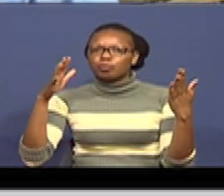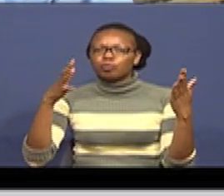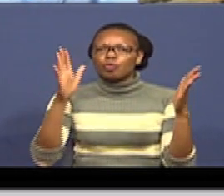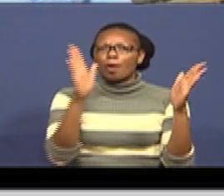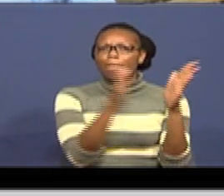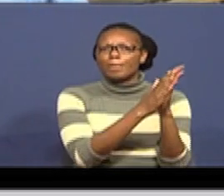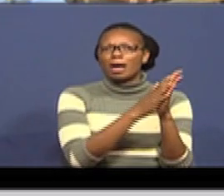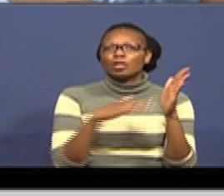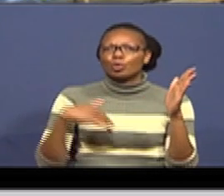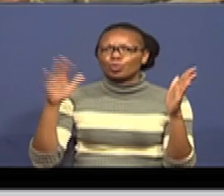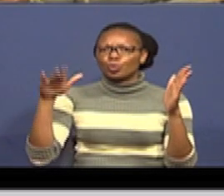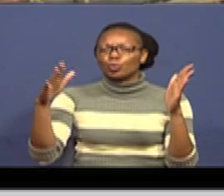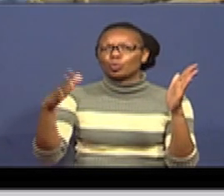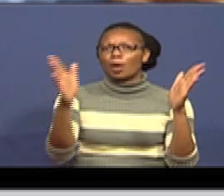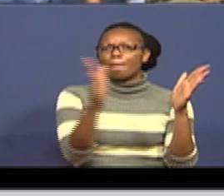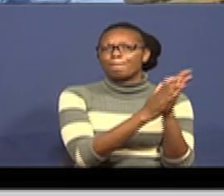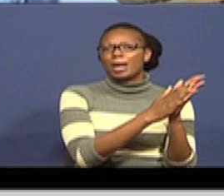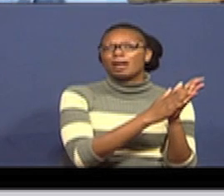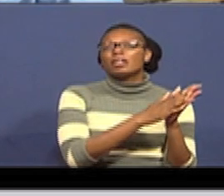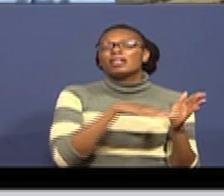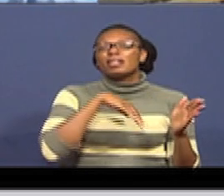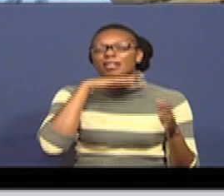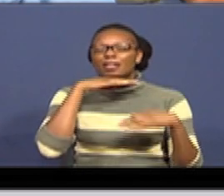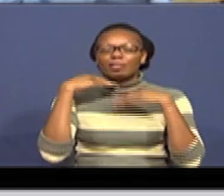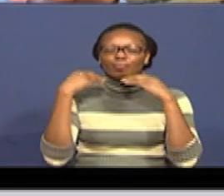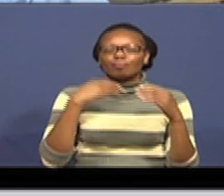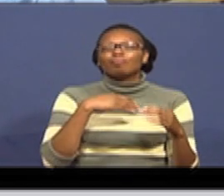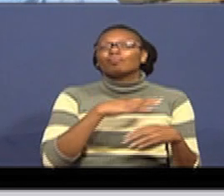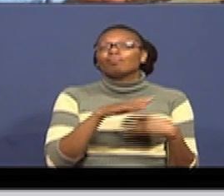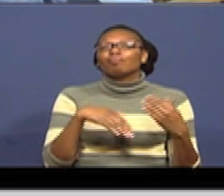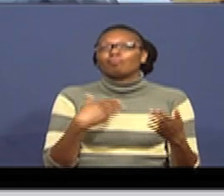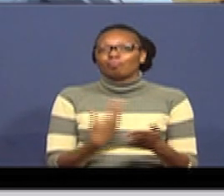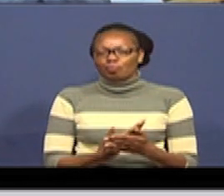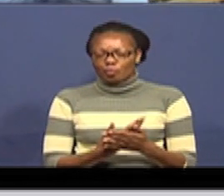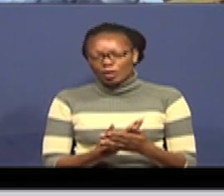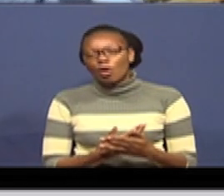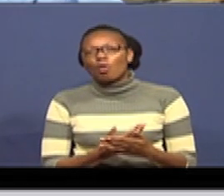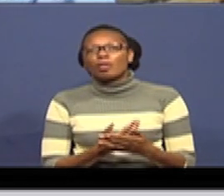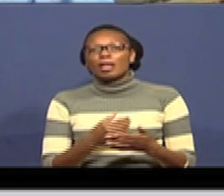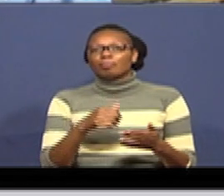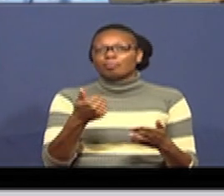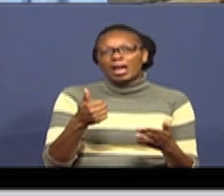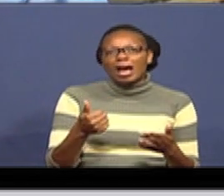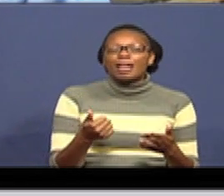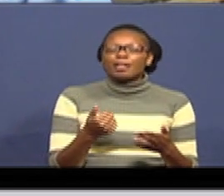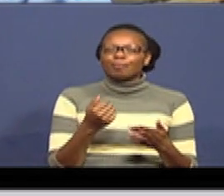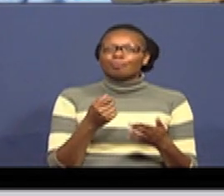ya yellow. So unaweka yellow stickers ndani ya greenhouse yako. Zile ambazo zote zitakuwa zimeona hiyo color zote zitakuja hapo